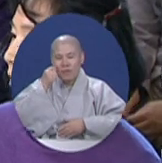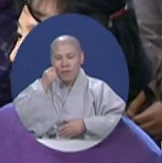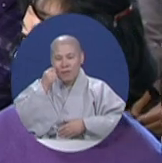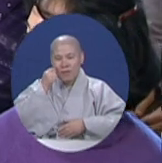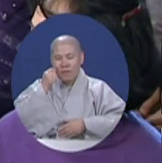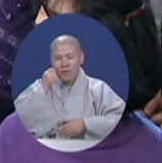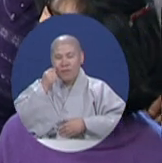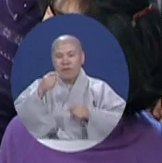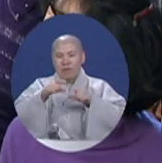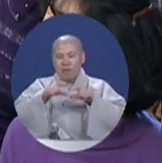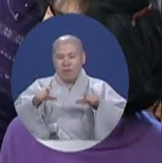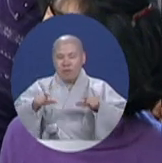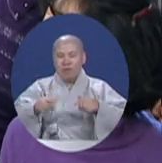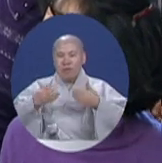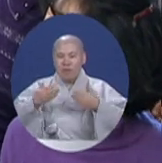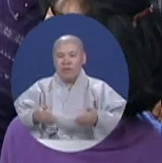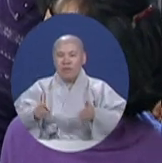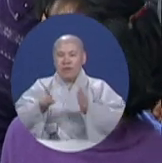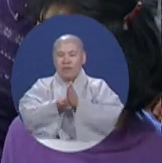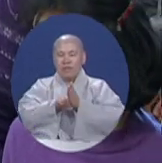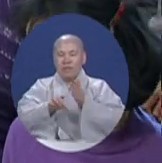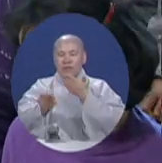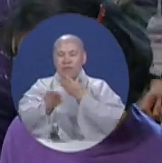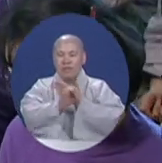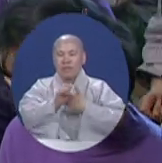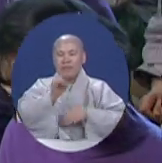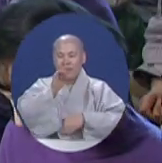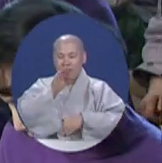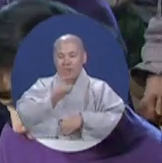대충 믿어가지고 가볍게 믿어가지고는 안 돼요.